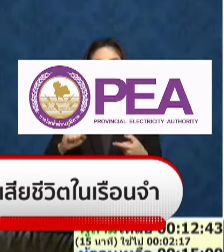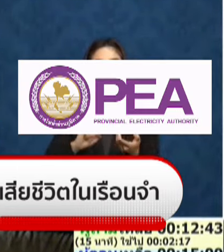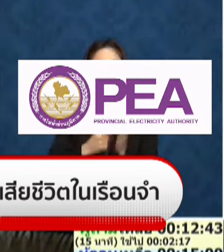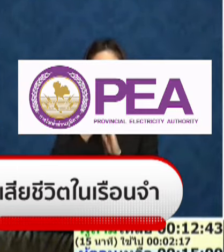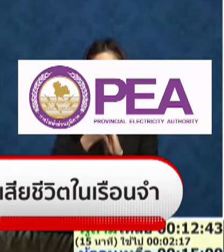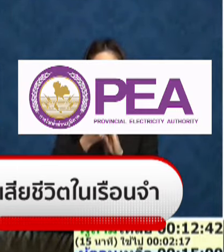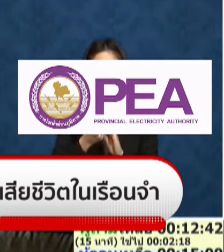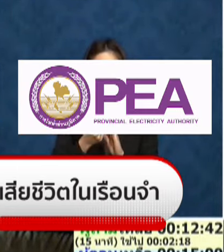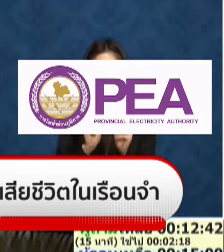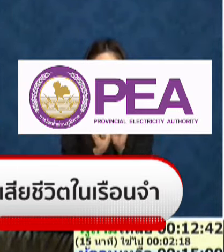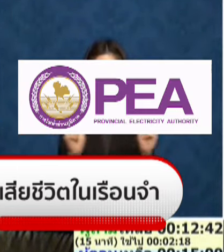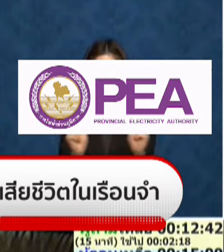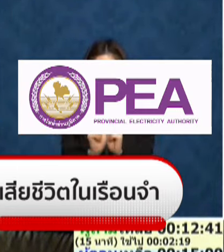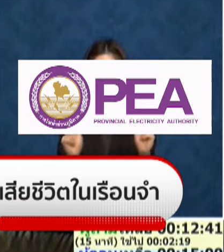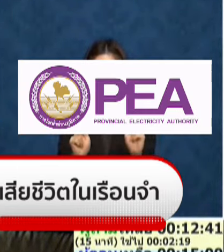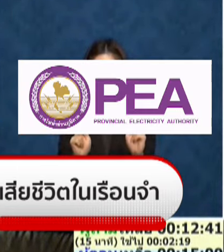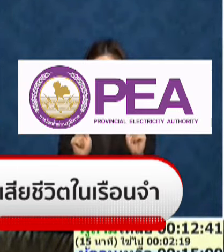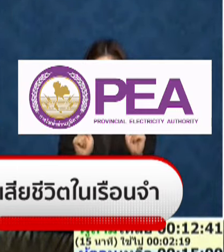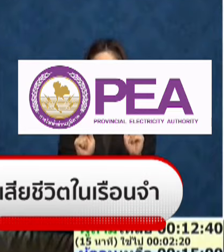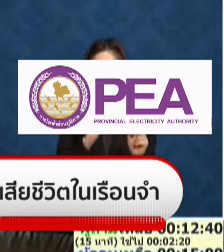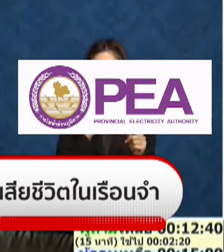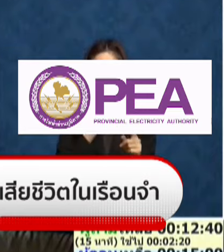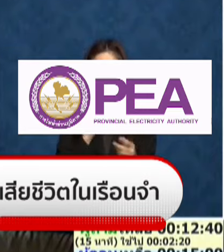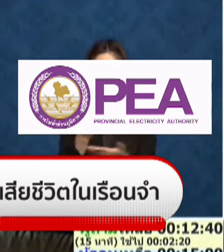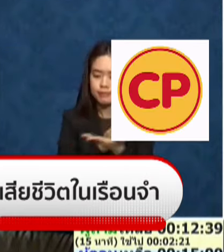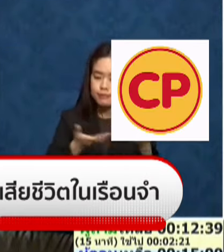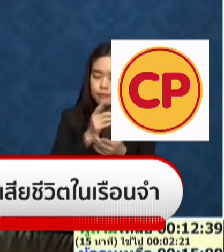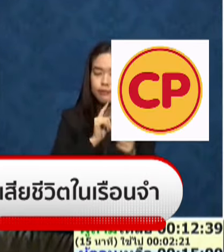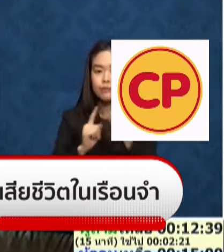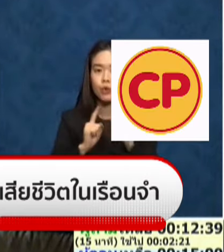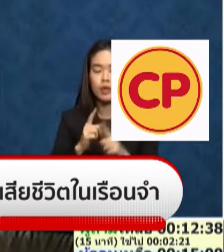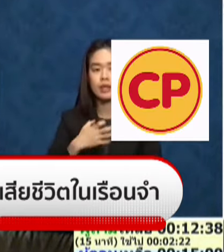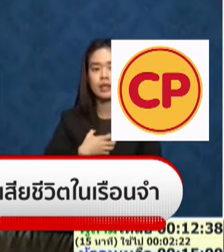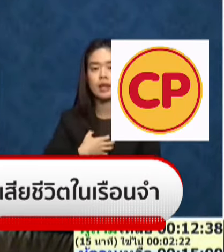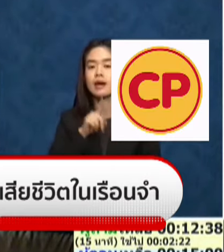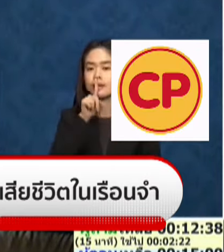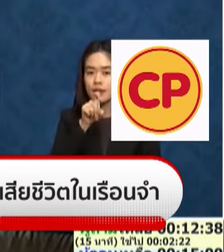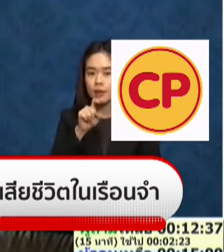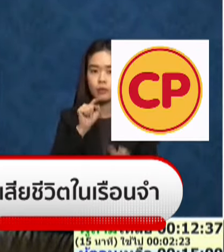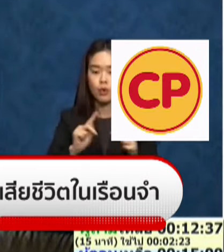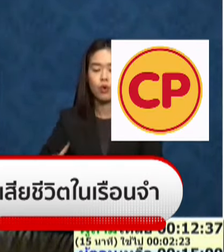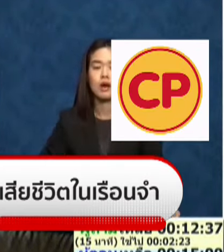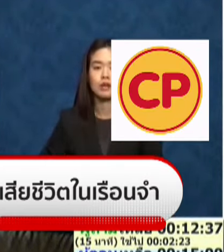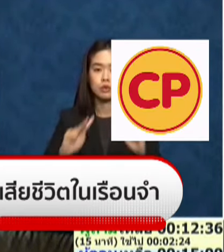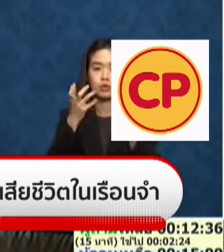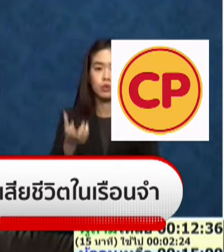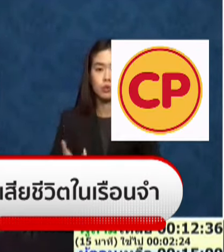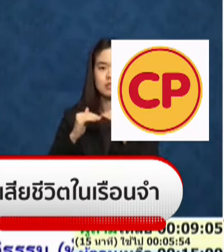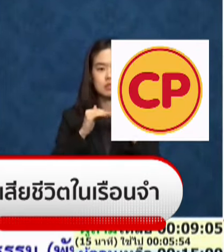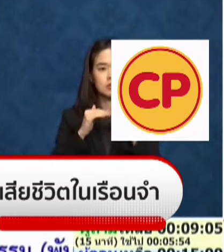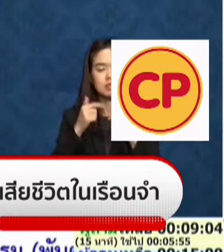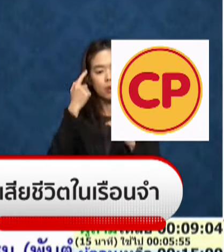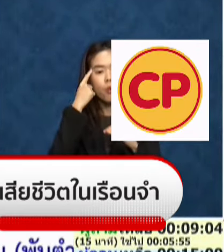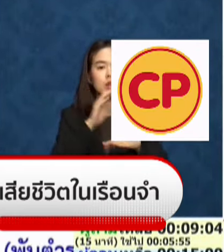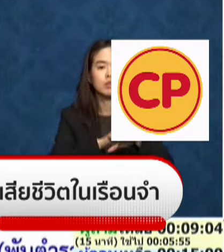ฑ์จะมีการรับผิดชอบการเสียชีวิตนี้ยังไงรวมถึงคณะกรรมการที่ตั้งขึ้นมาสอบสวนข้อเท็จจริงแล้วผลเป็นยังไง